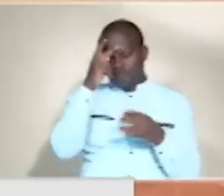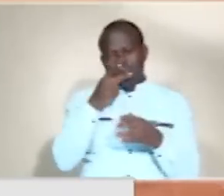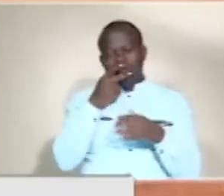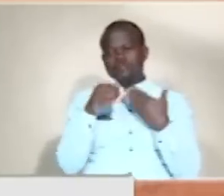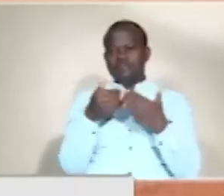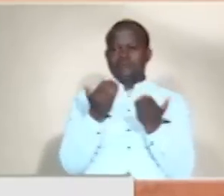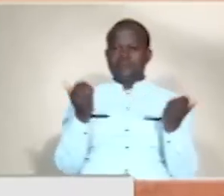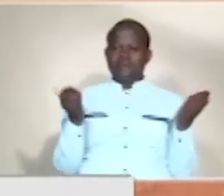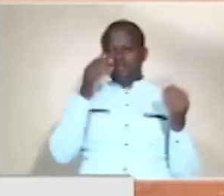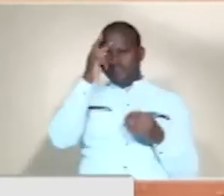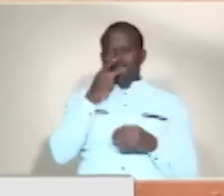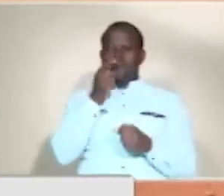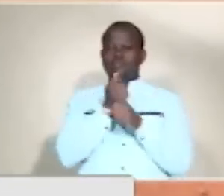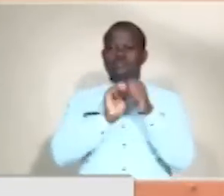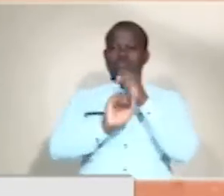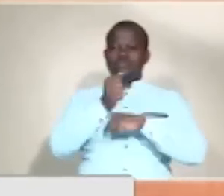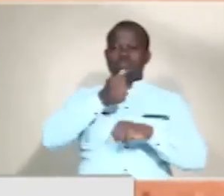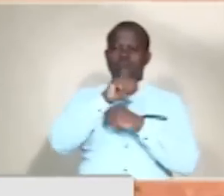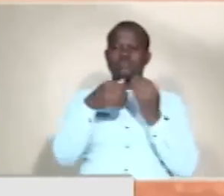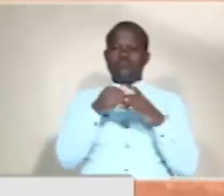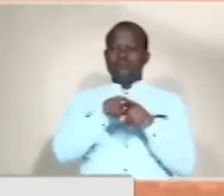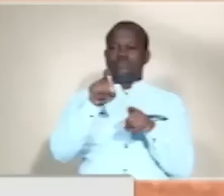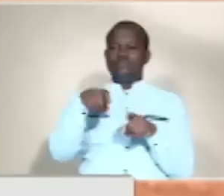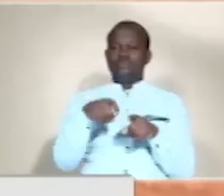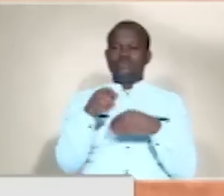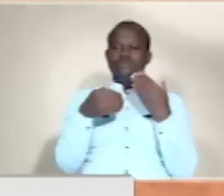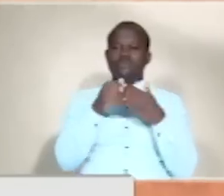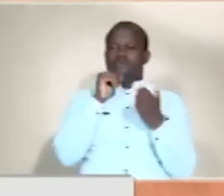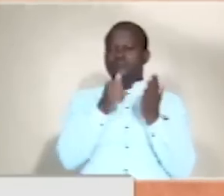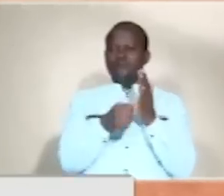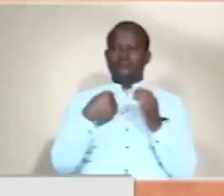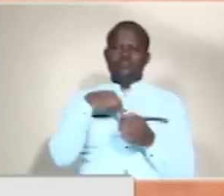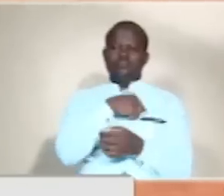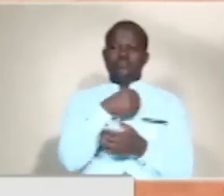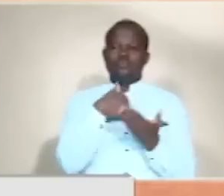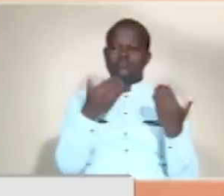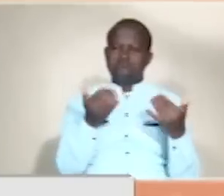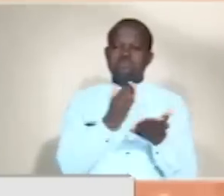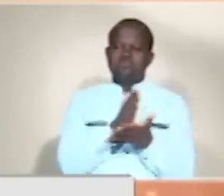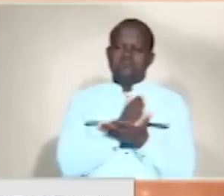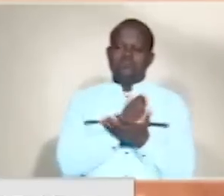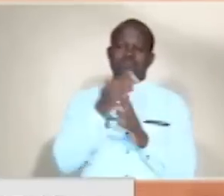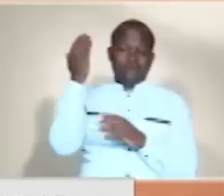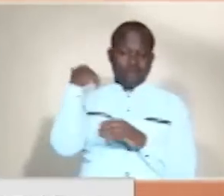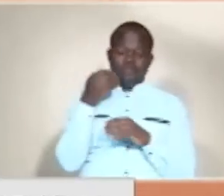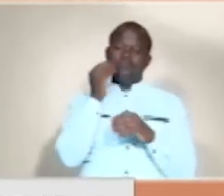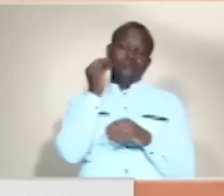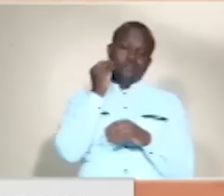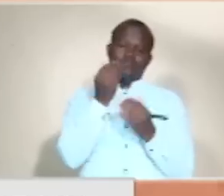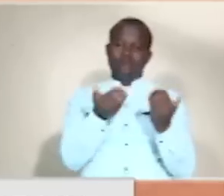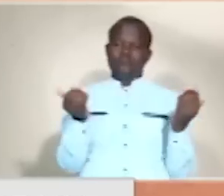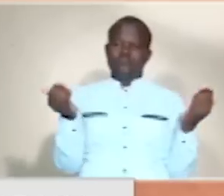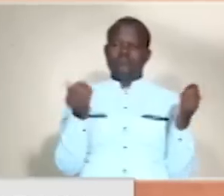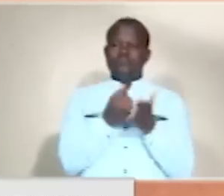babyeyi umubyeyi agakora imirimo ye uko bikwiriye nta kibazo tujya tugira rwose. Mbere kwirirwa mu rugo